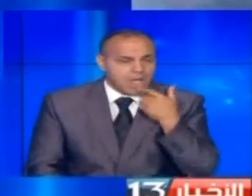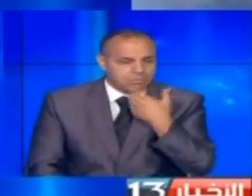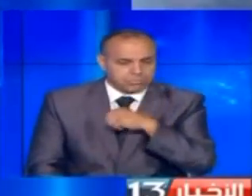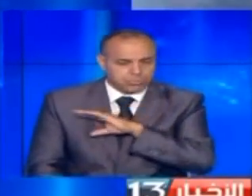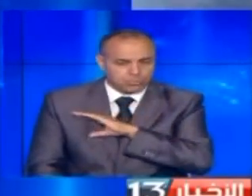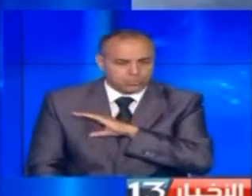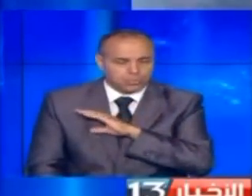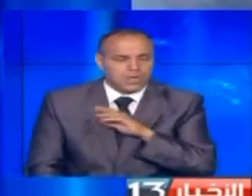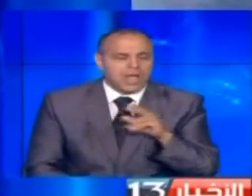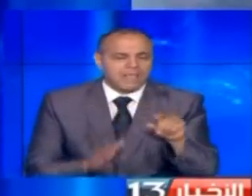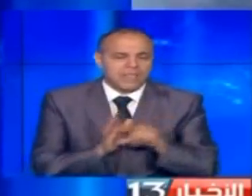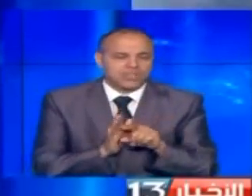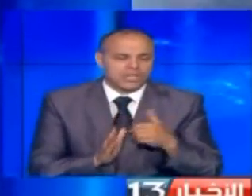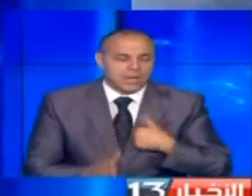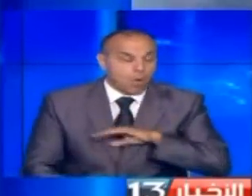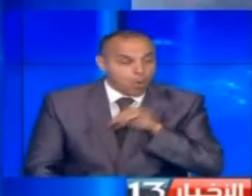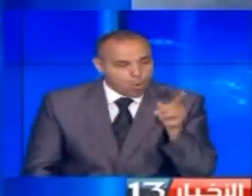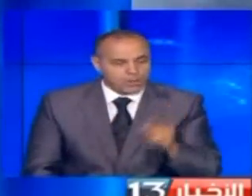تبناها تنظيم داعش الإرهابي.